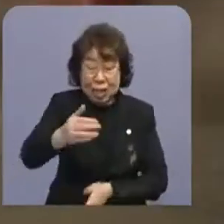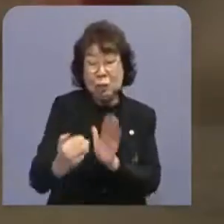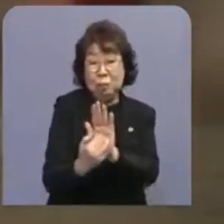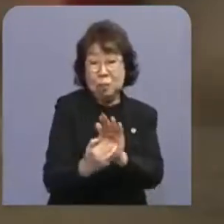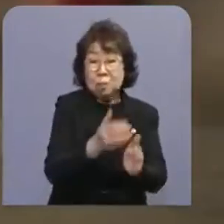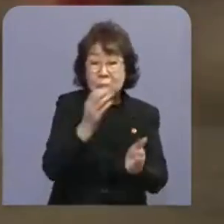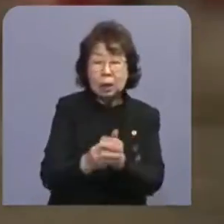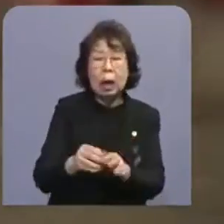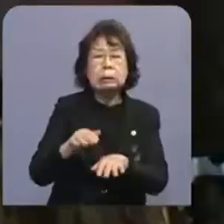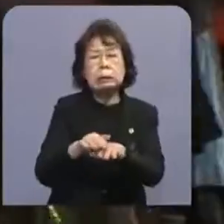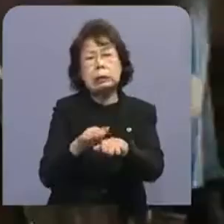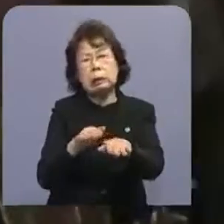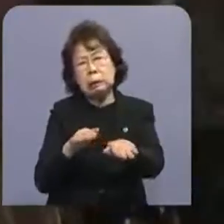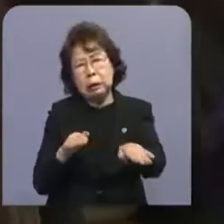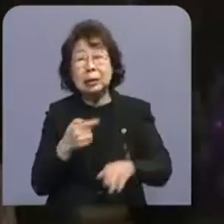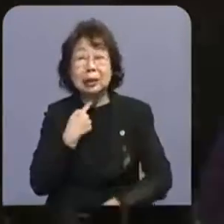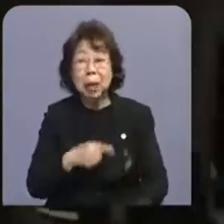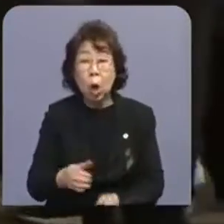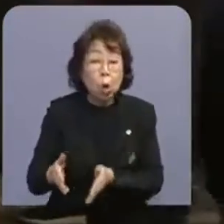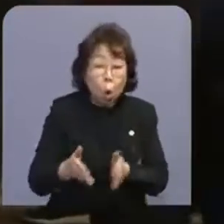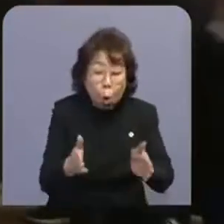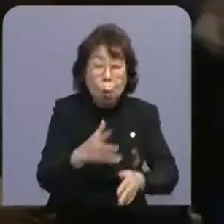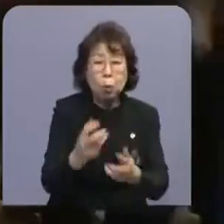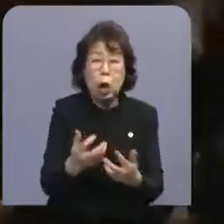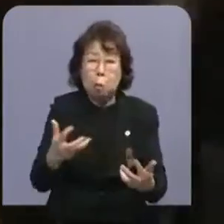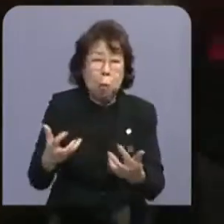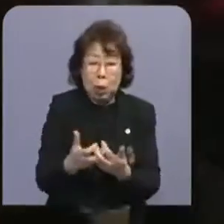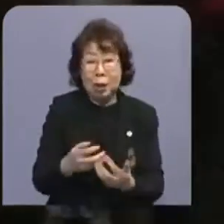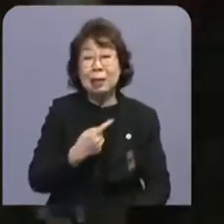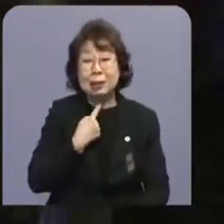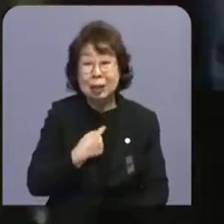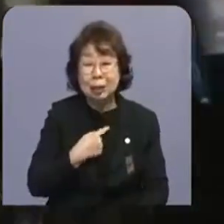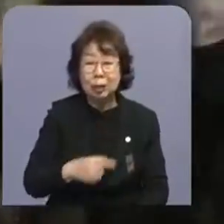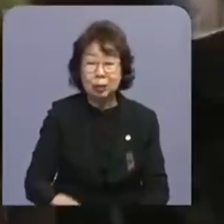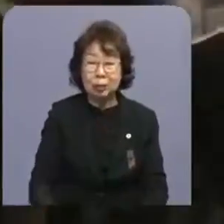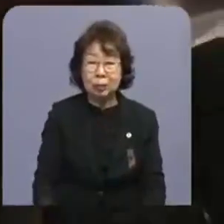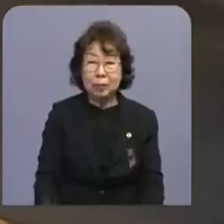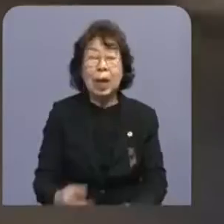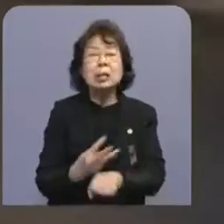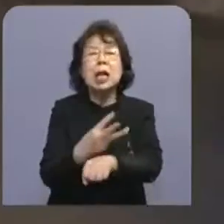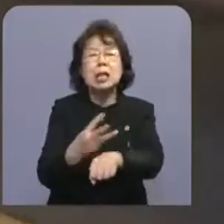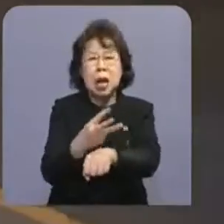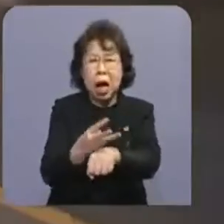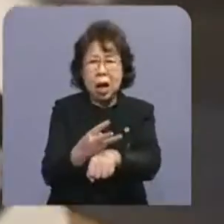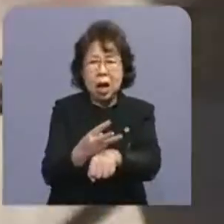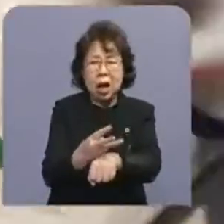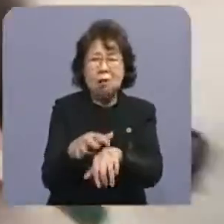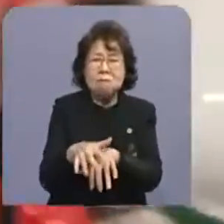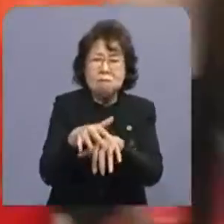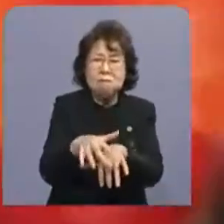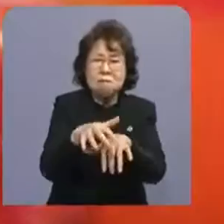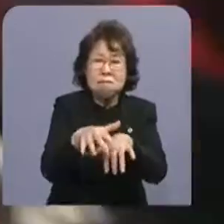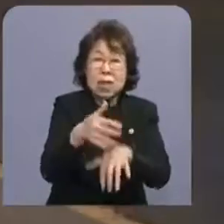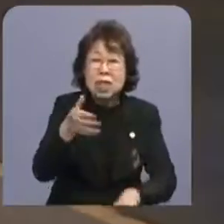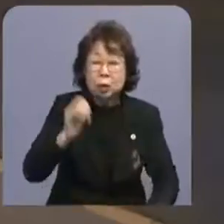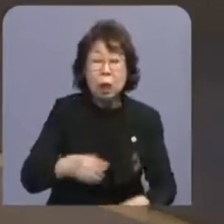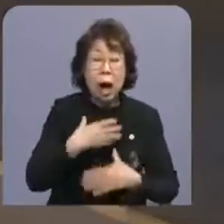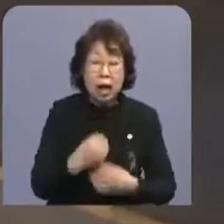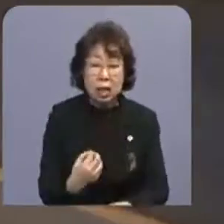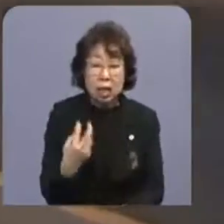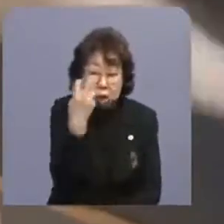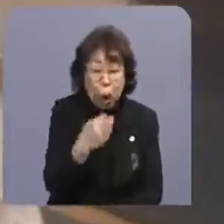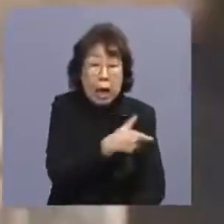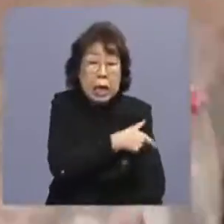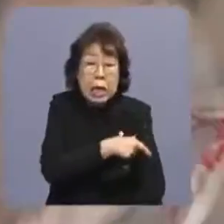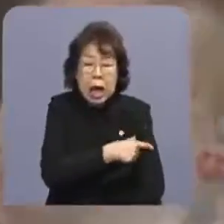차량 정체가 심각했고 골목길마다 인파로 붐볐습니다. 3시간가량 구름 인파가 몰렸는데 안전관리